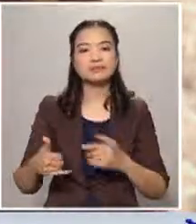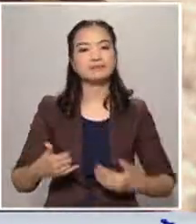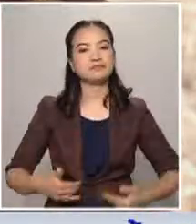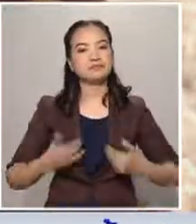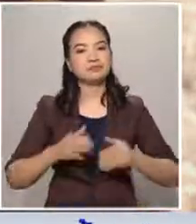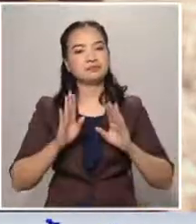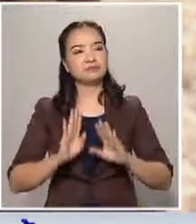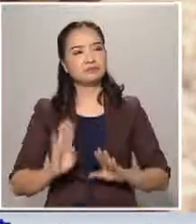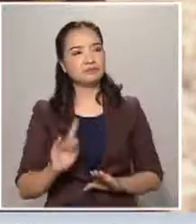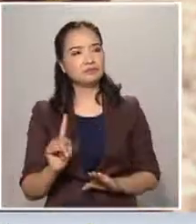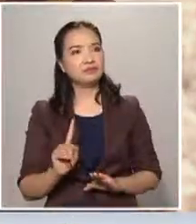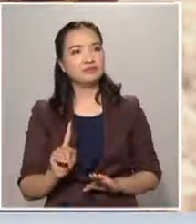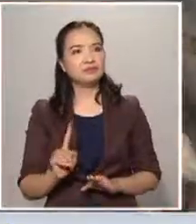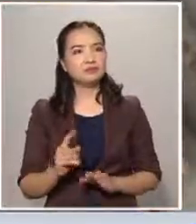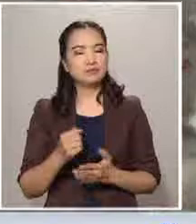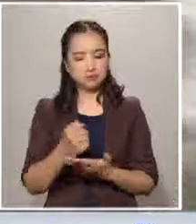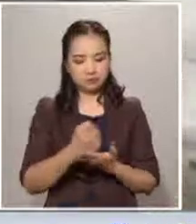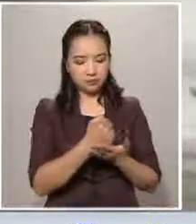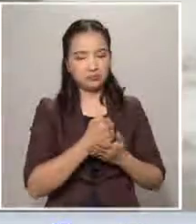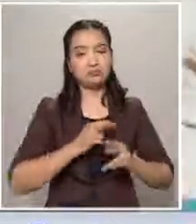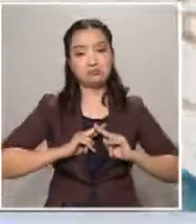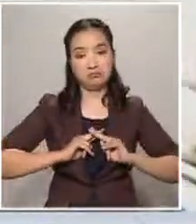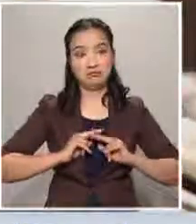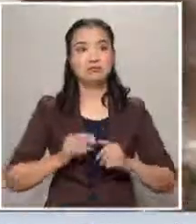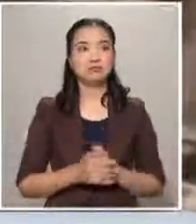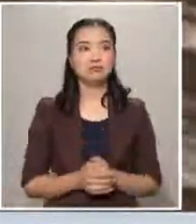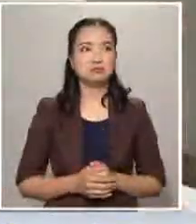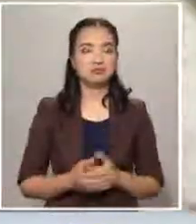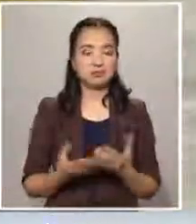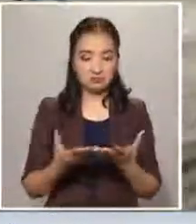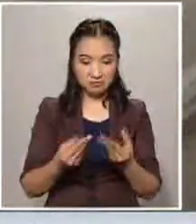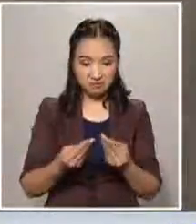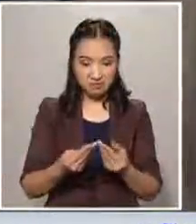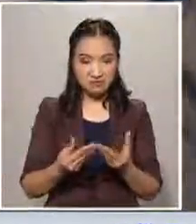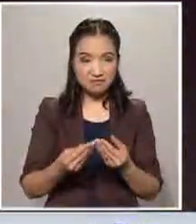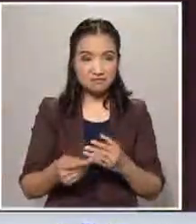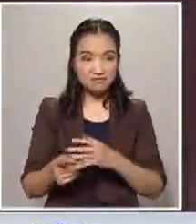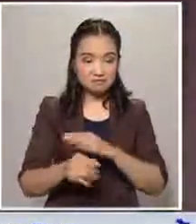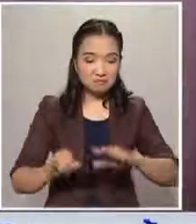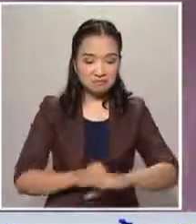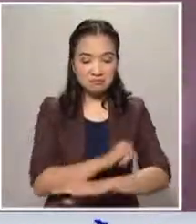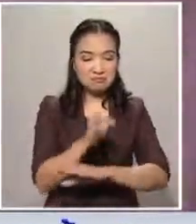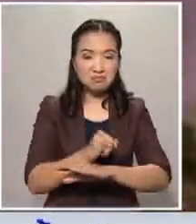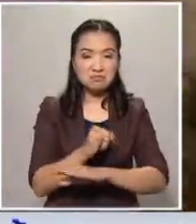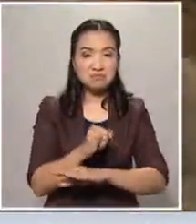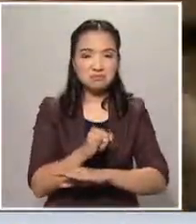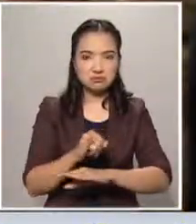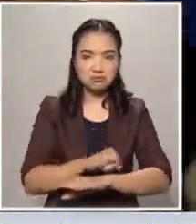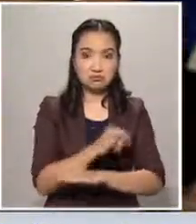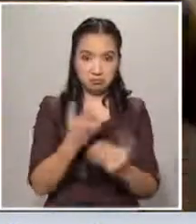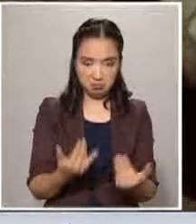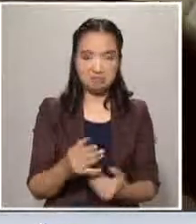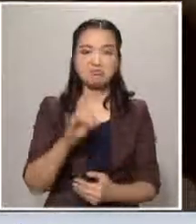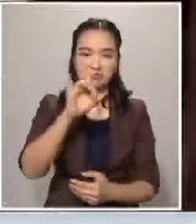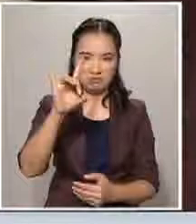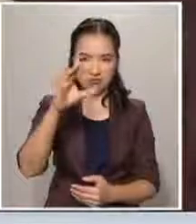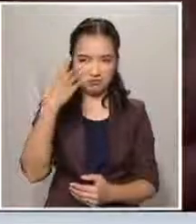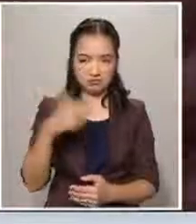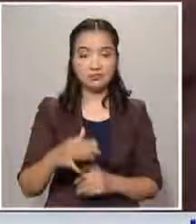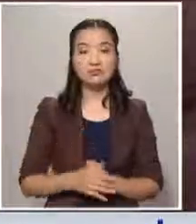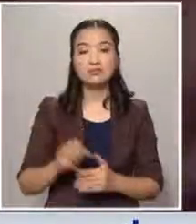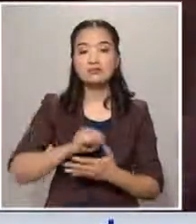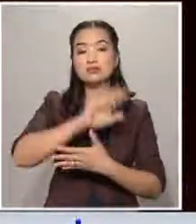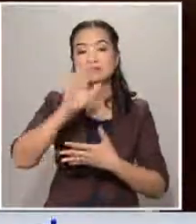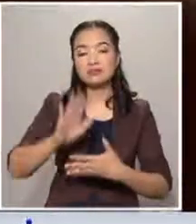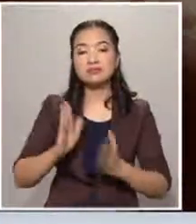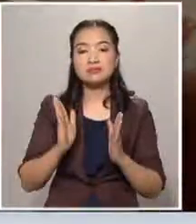ตแบบพึ่งพาตนเองนะครับจากที่มีที่นาที่ไม่กี่ไร่ทุกวันนี้มีร้อยกว่าไร่สำหรับพี่น้องเกษตรกรที่